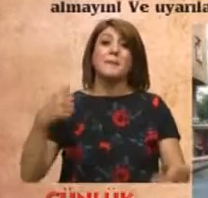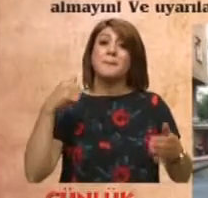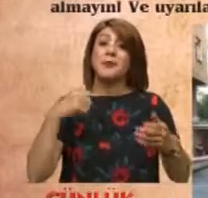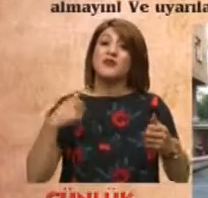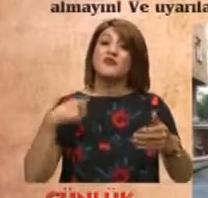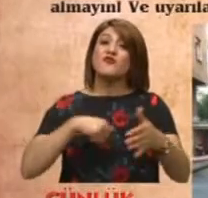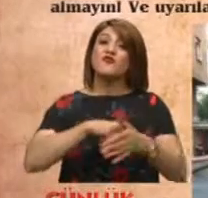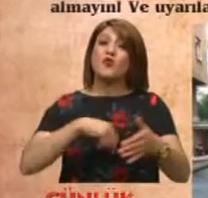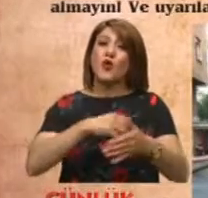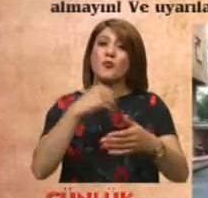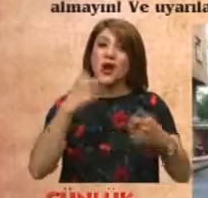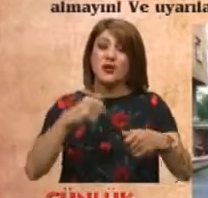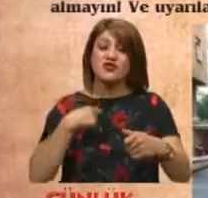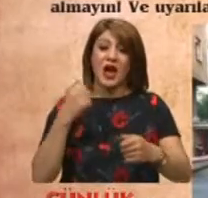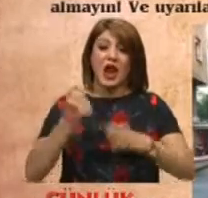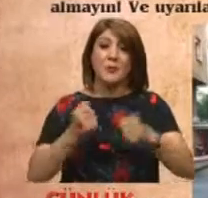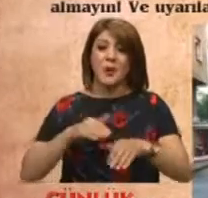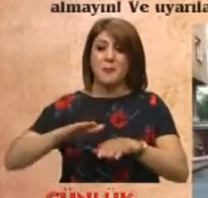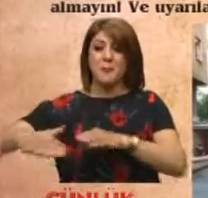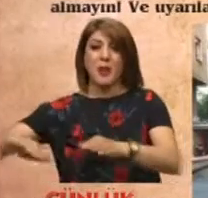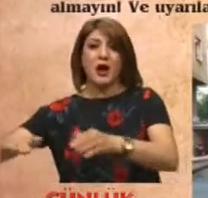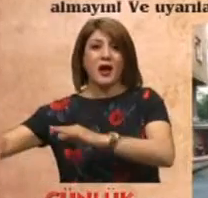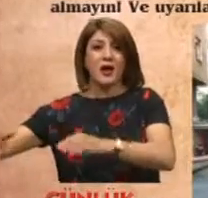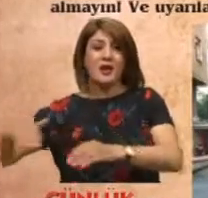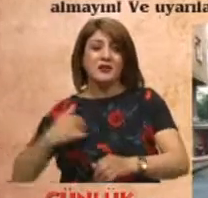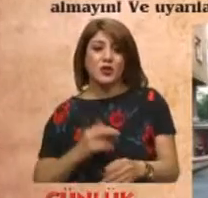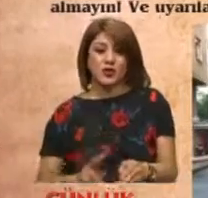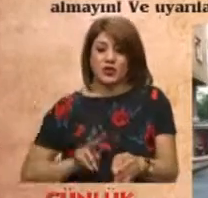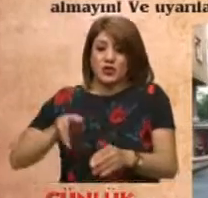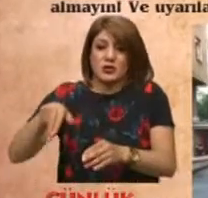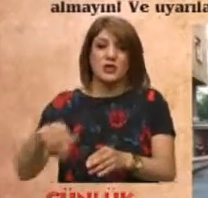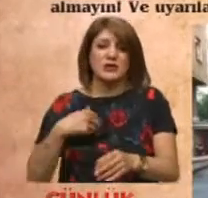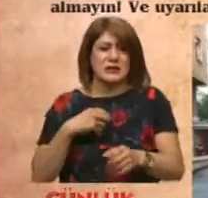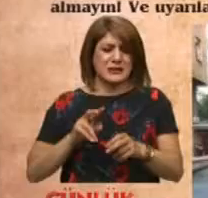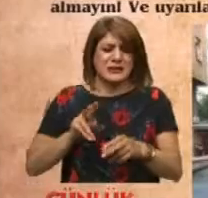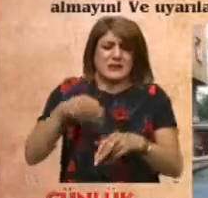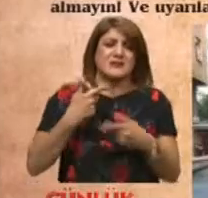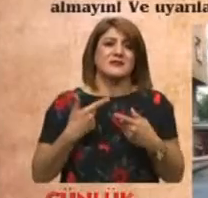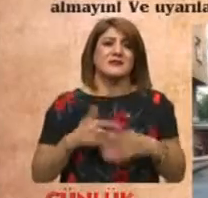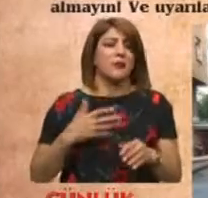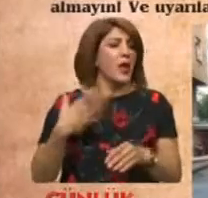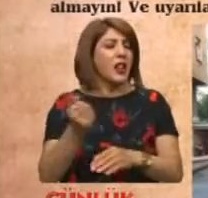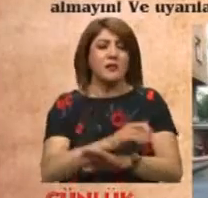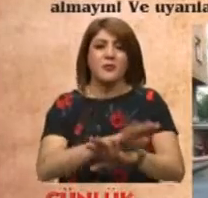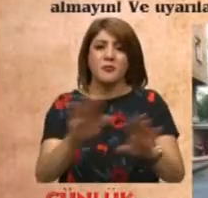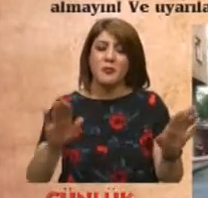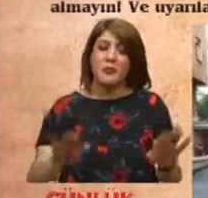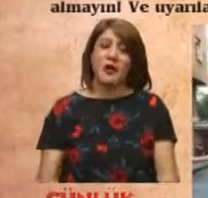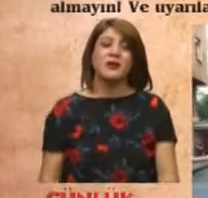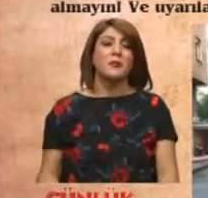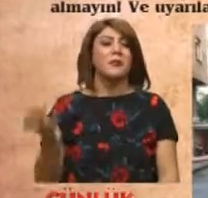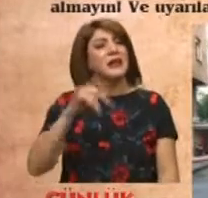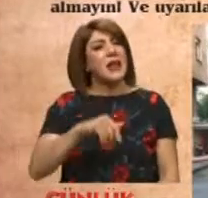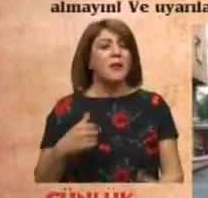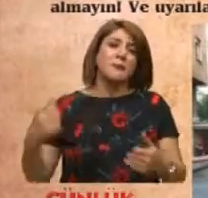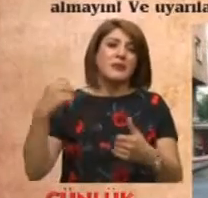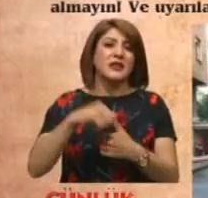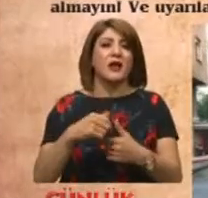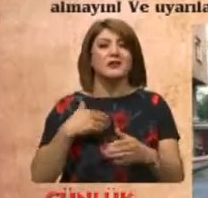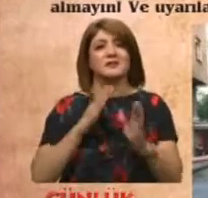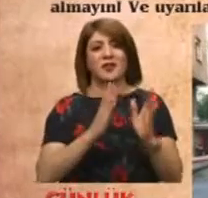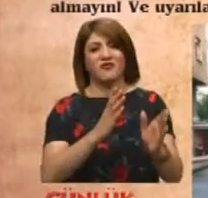Maçların en heyecanlı noktalarında araba park etmek için koltuğunuzdan kalkmayı sevmiyorsanız asla almayın. Ve uyarılar devam